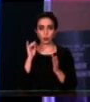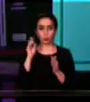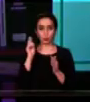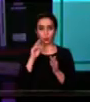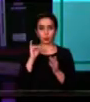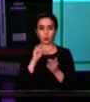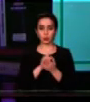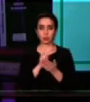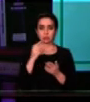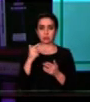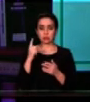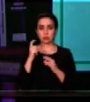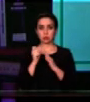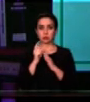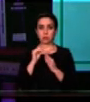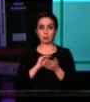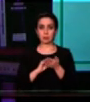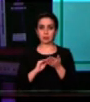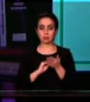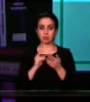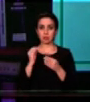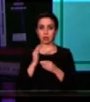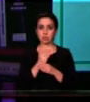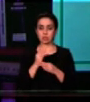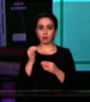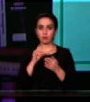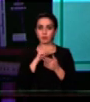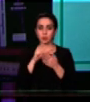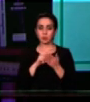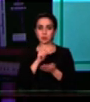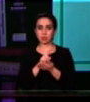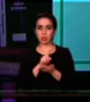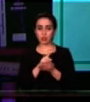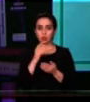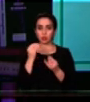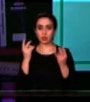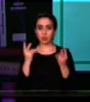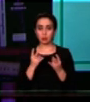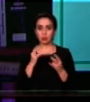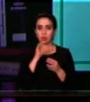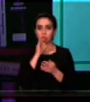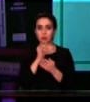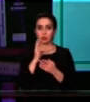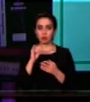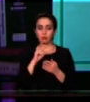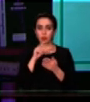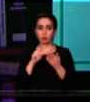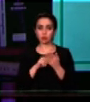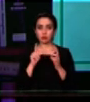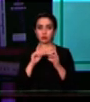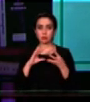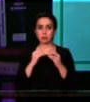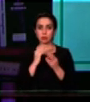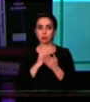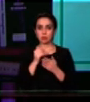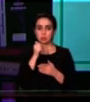30, страница 111 письменно, в разделе «Вопросы и задания». Необходимо ответить на вопрос, в чем заключается